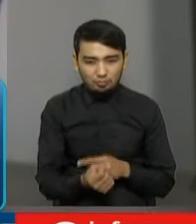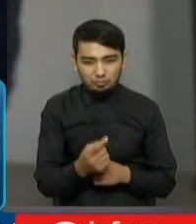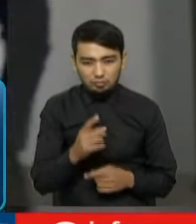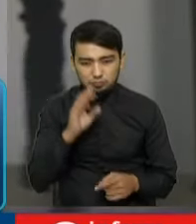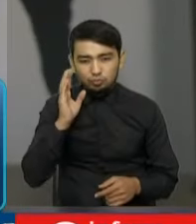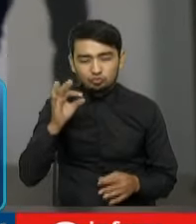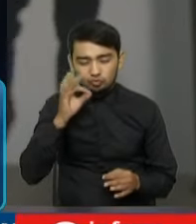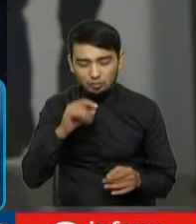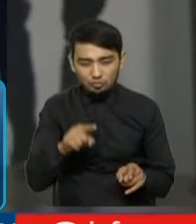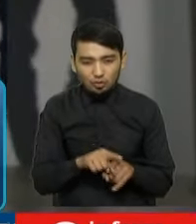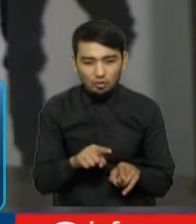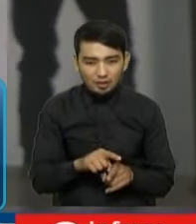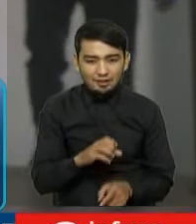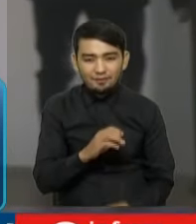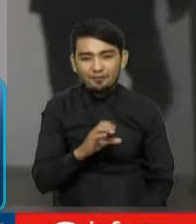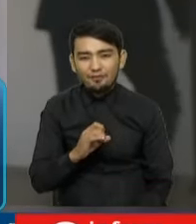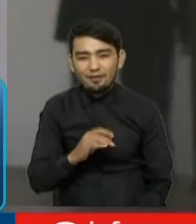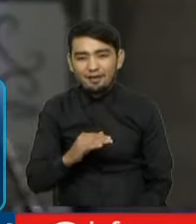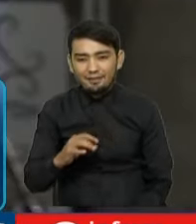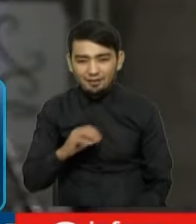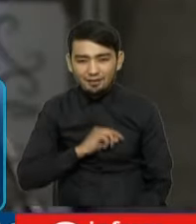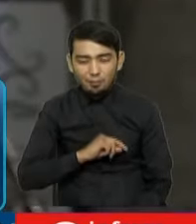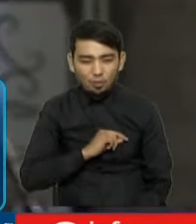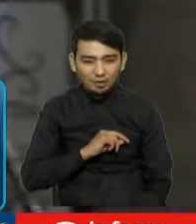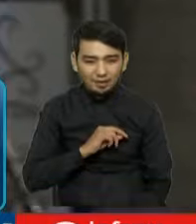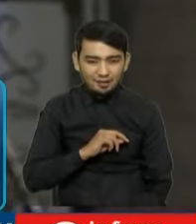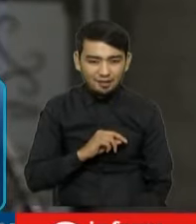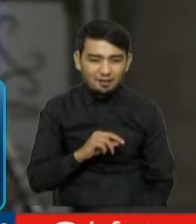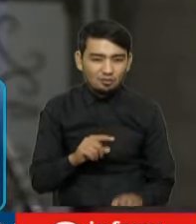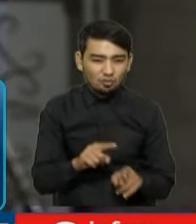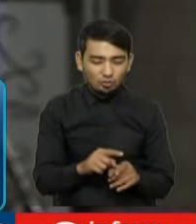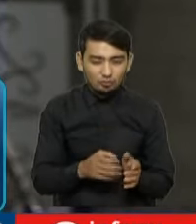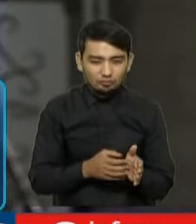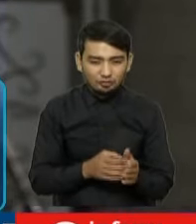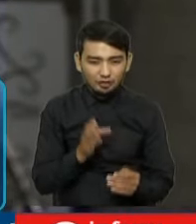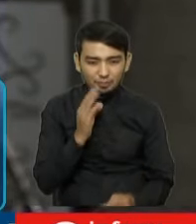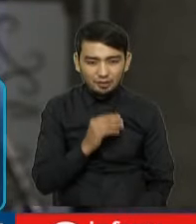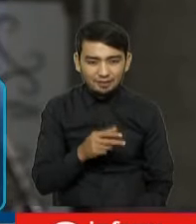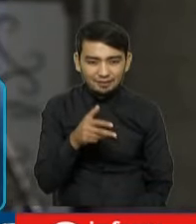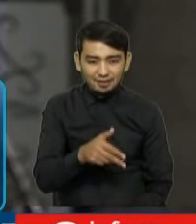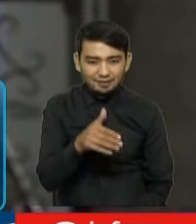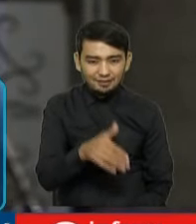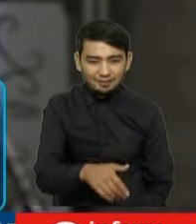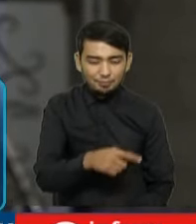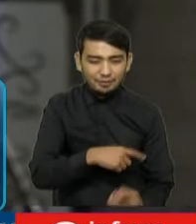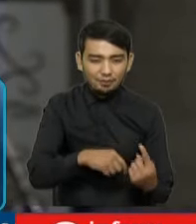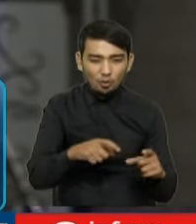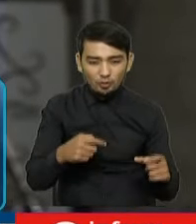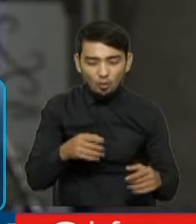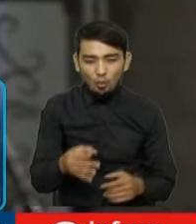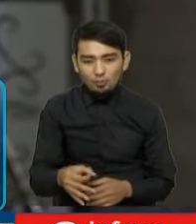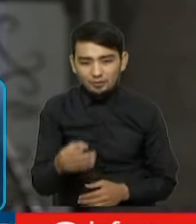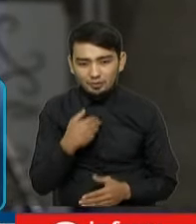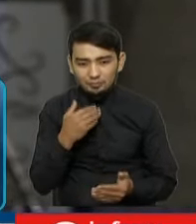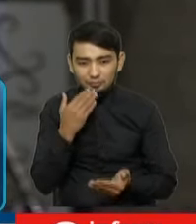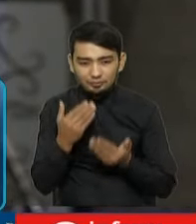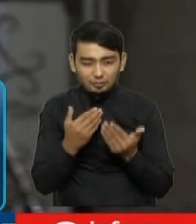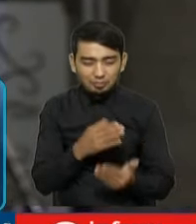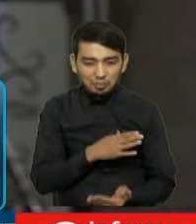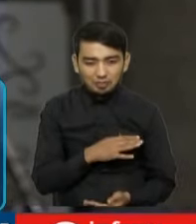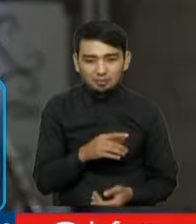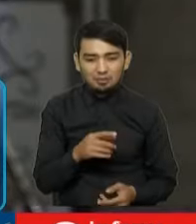будущем, в том числе в сфере рабочих специальностей. Было опрошено около 3000 предпринимателей в области предприятий, и